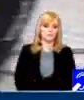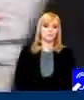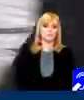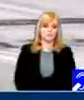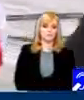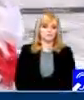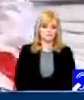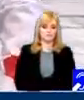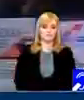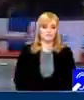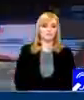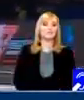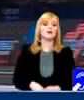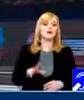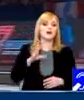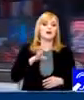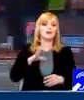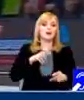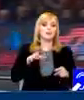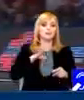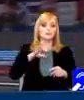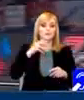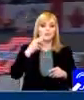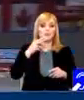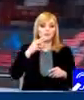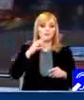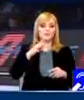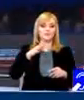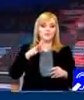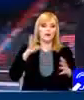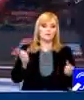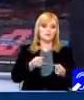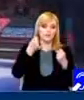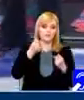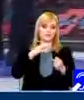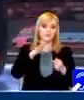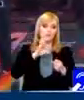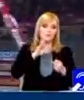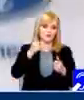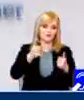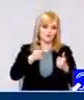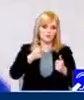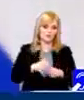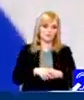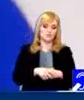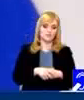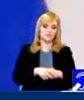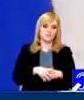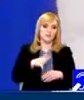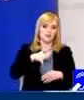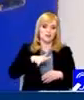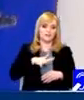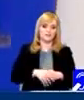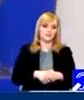și s-a distanțat la 6-4, dar aruncările Anei Hasselborg au salvat campioana olimpică și Suedia a trimis finala în